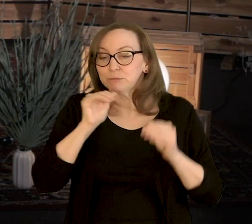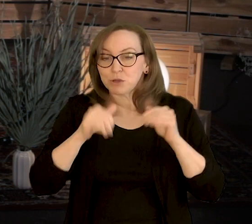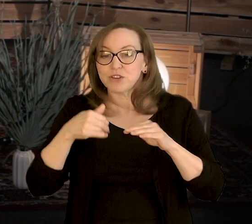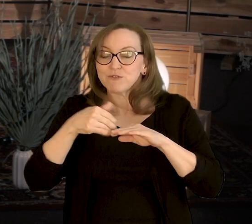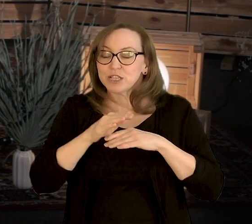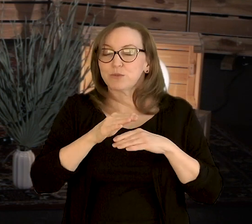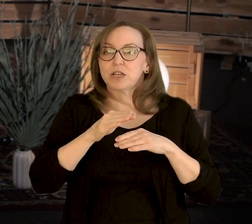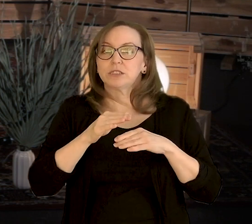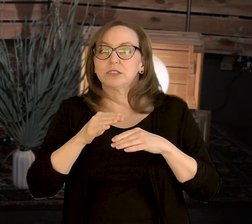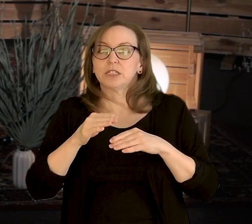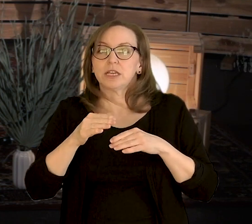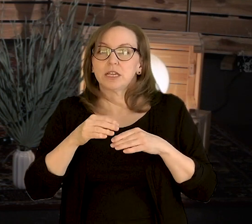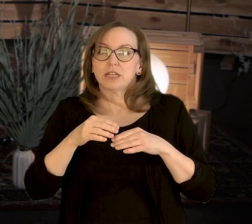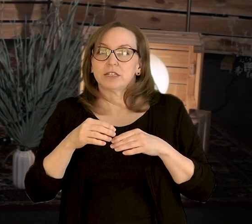wysłać